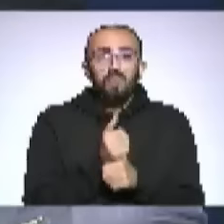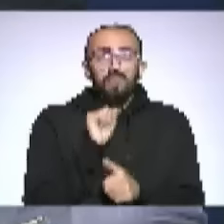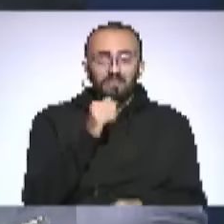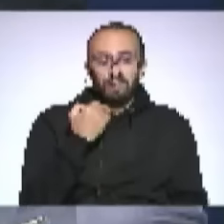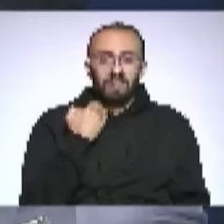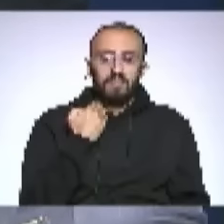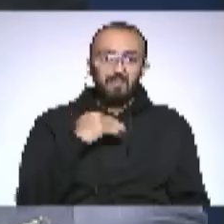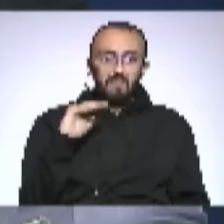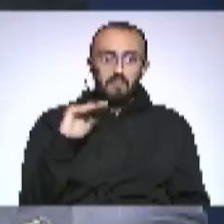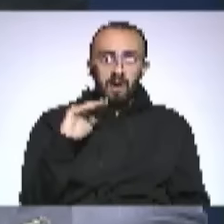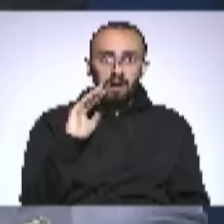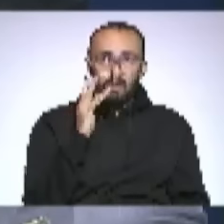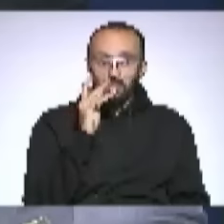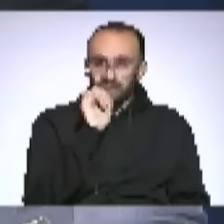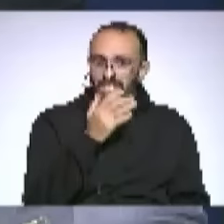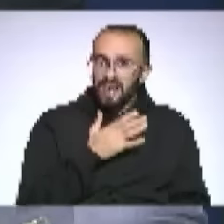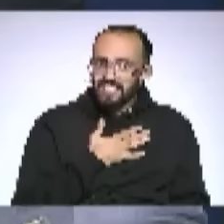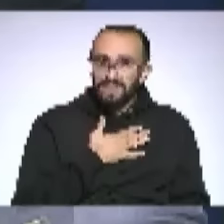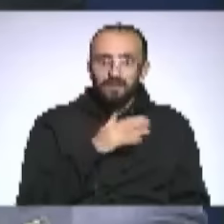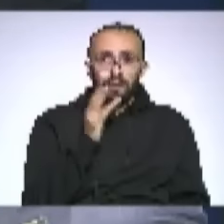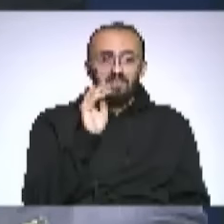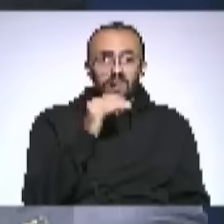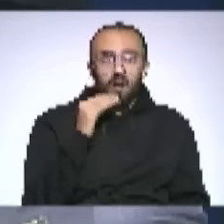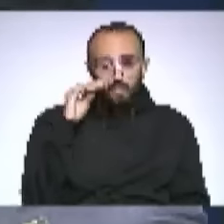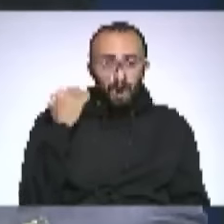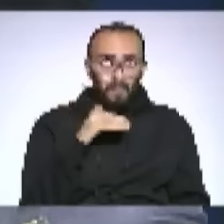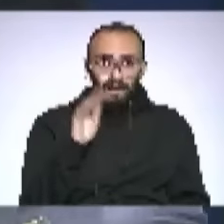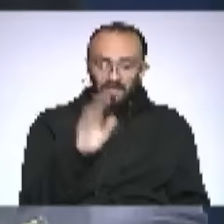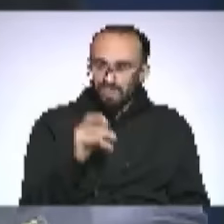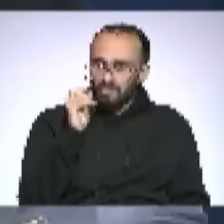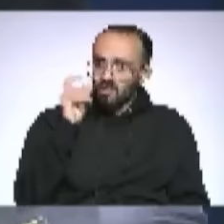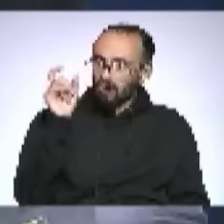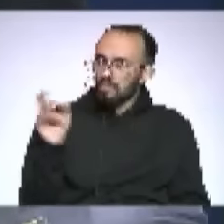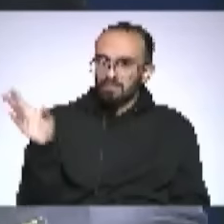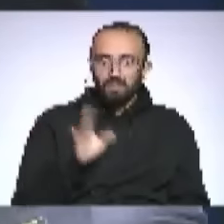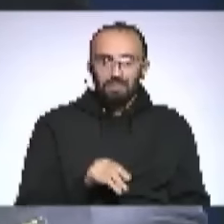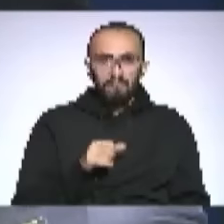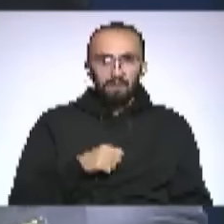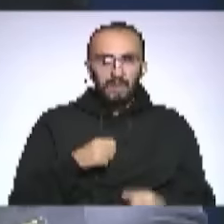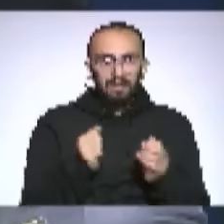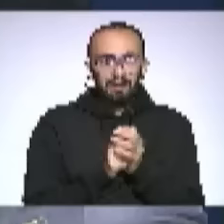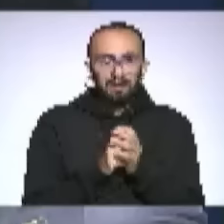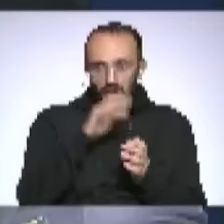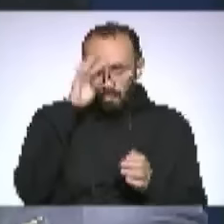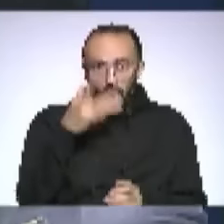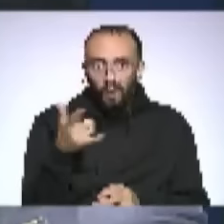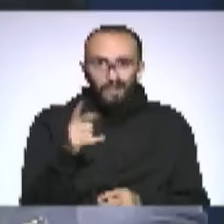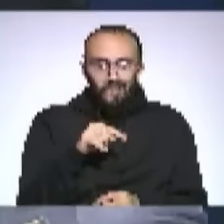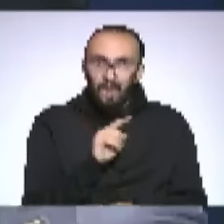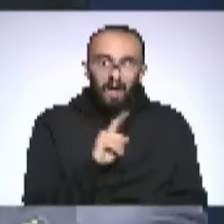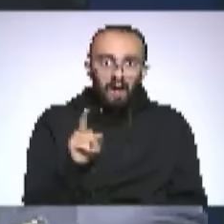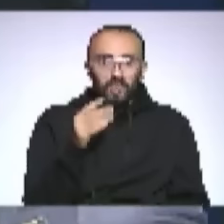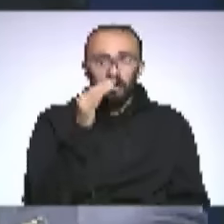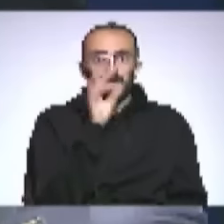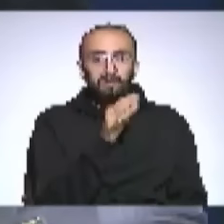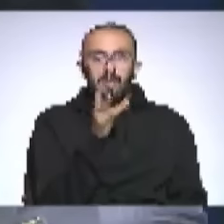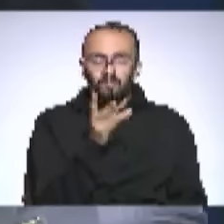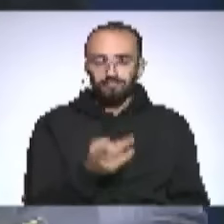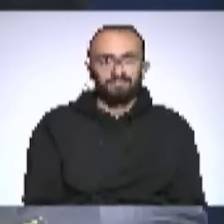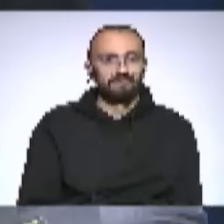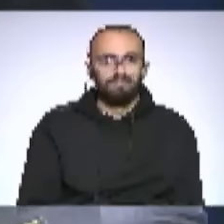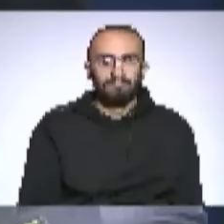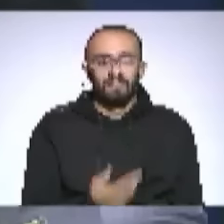كرامه سي في التعبير يعني لا يقبل على نفسه ان راجل يبقى قاعد مع مراته في البيت ومراته تخدمه ويهي مراته انا